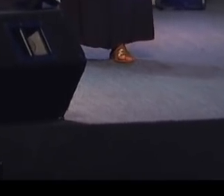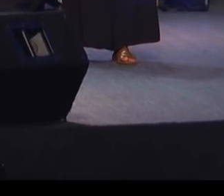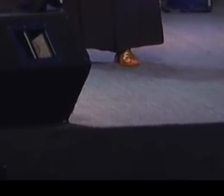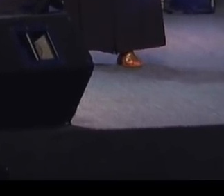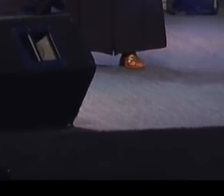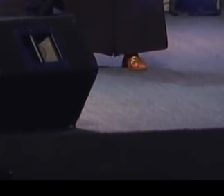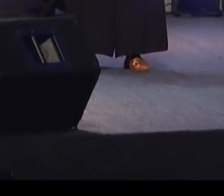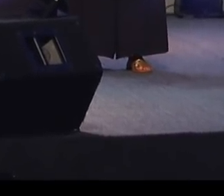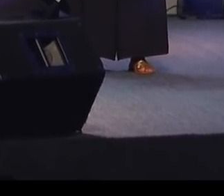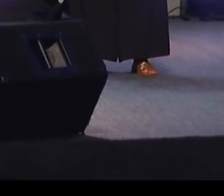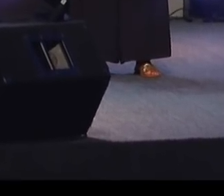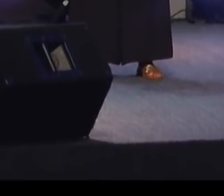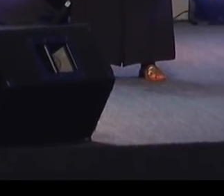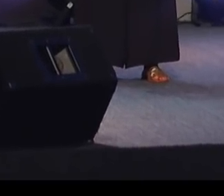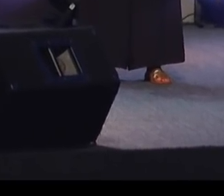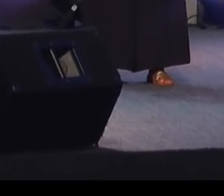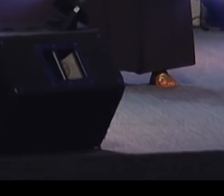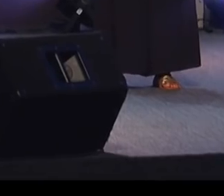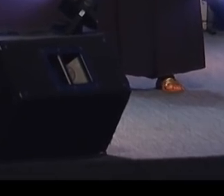බකන්දු ලැලි පිස දමුවා